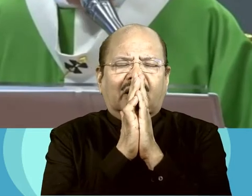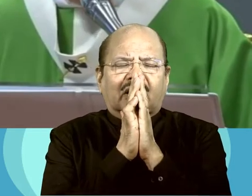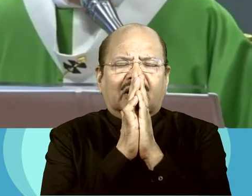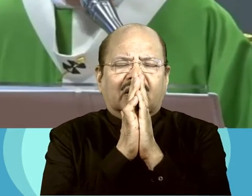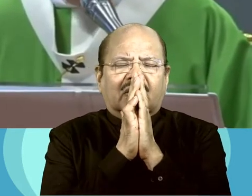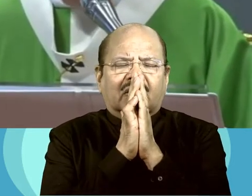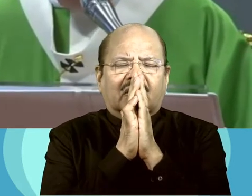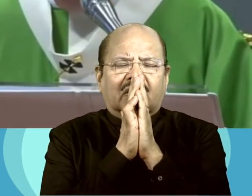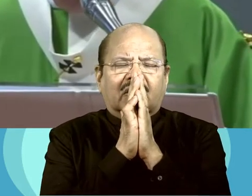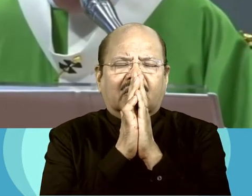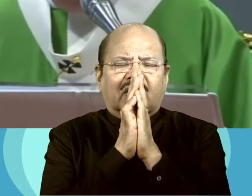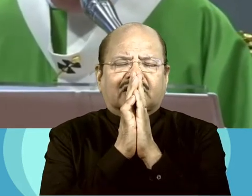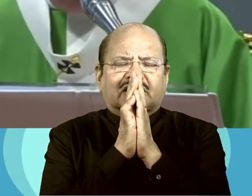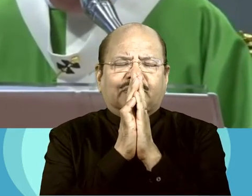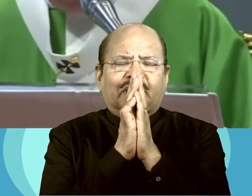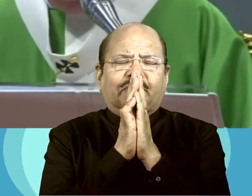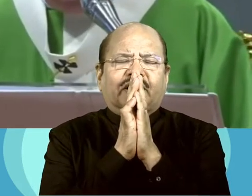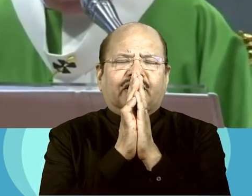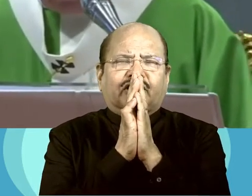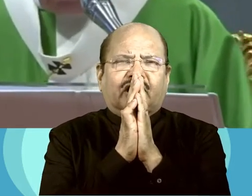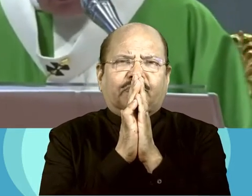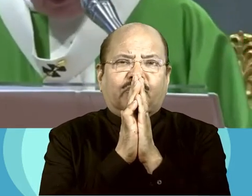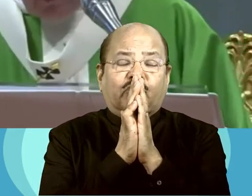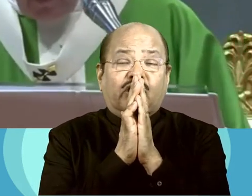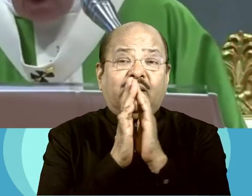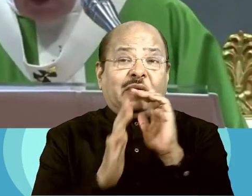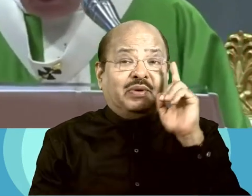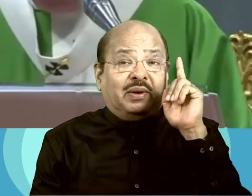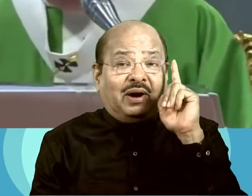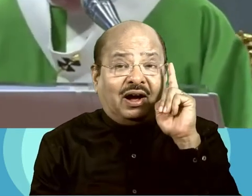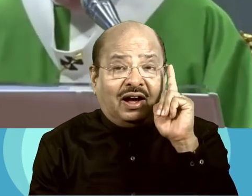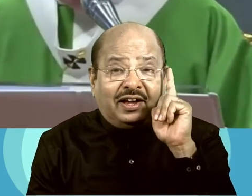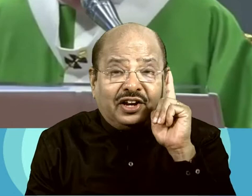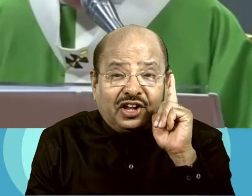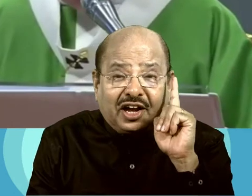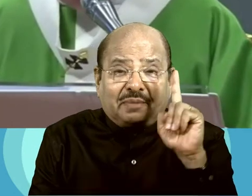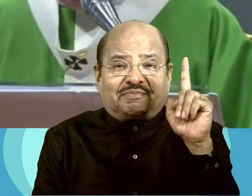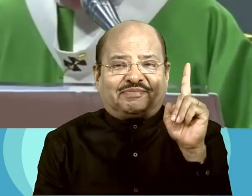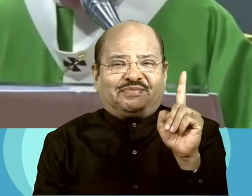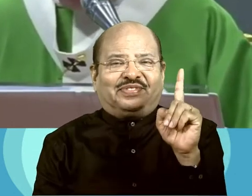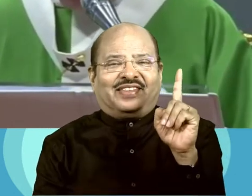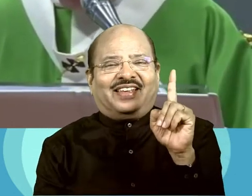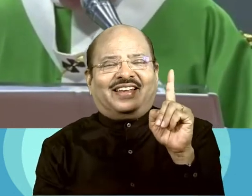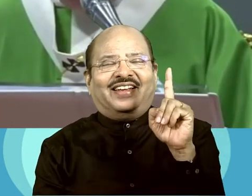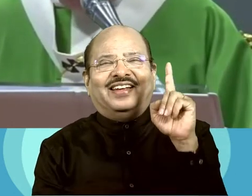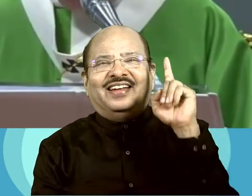നമ്മൾ കുറച്ച് സമയം മറിയത്തെ പോലെ മൗനമായിരിക്കണം.